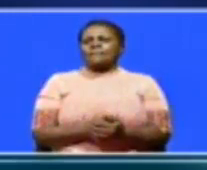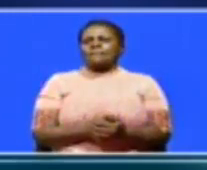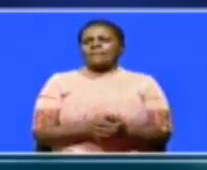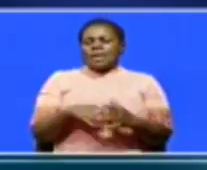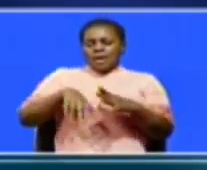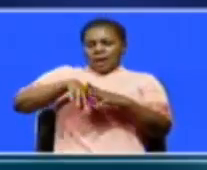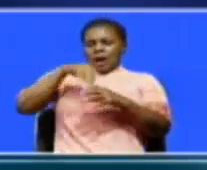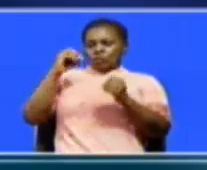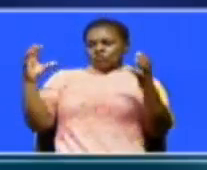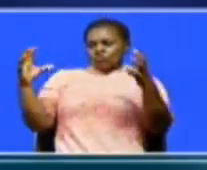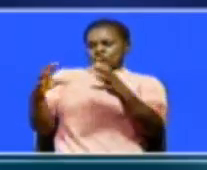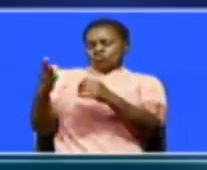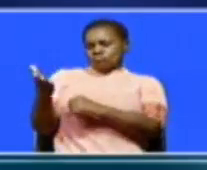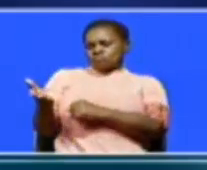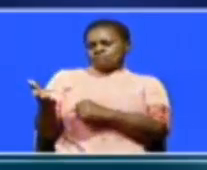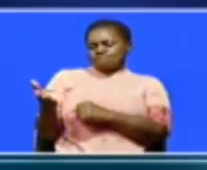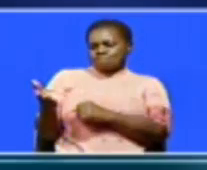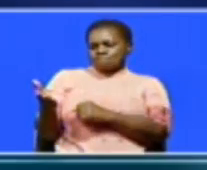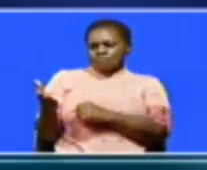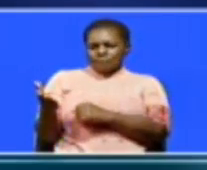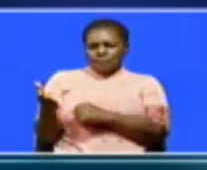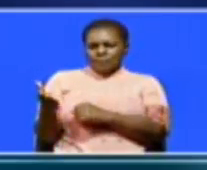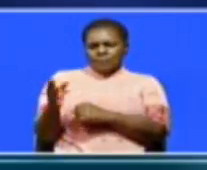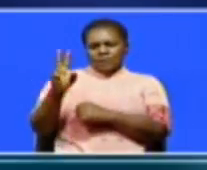Out of these cases we have